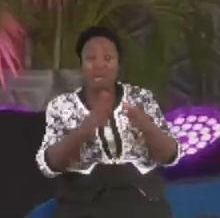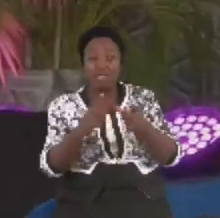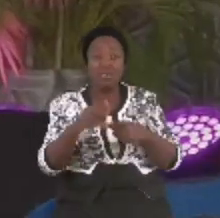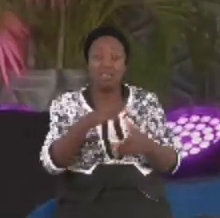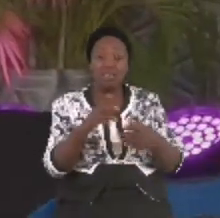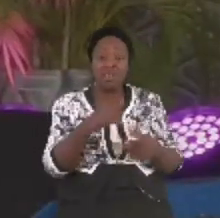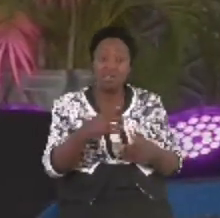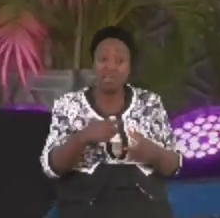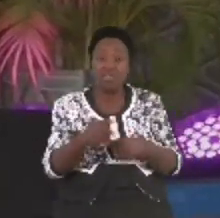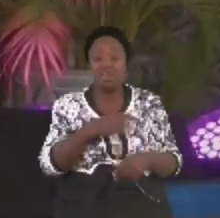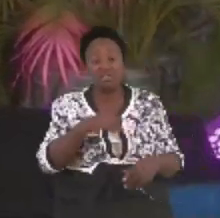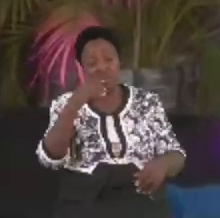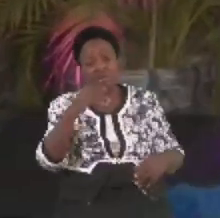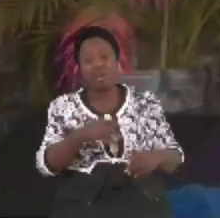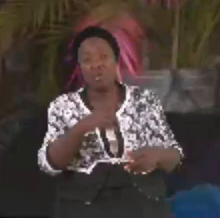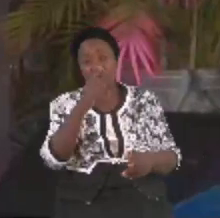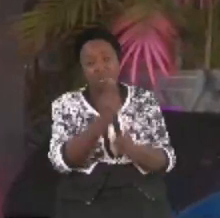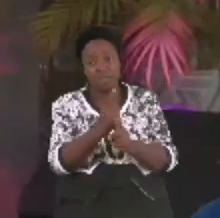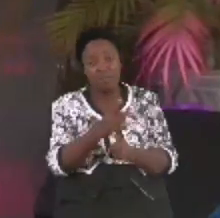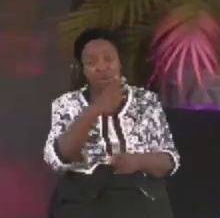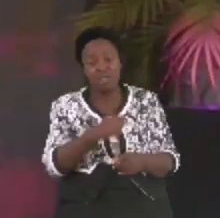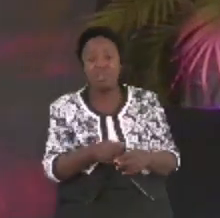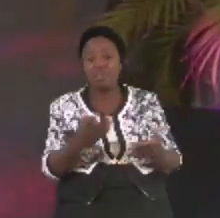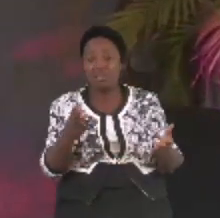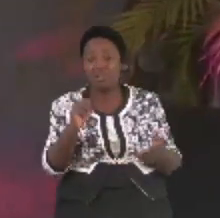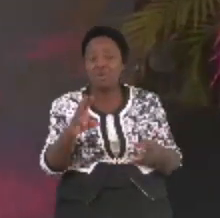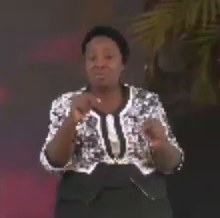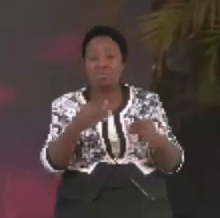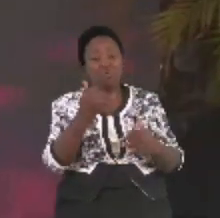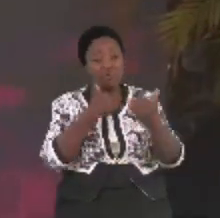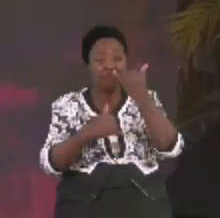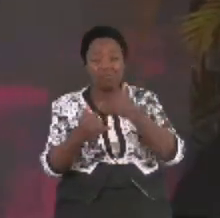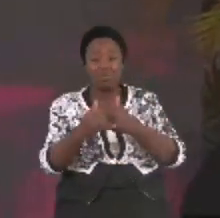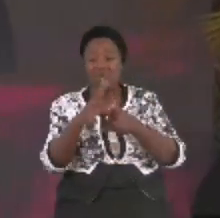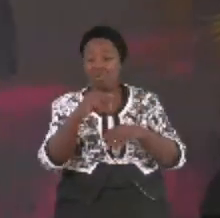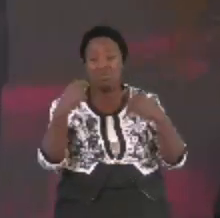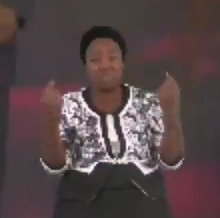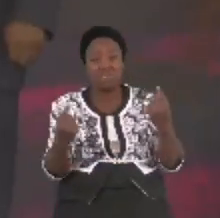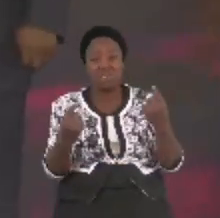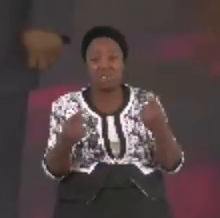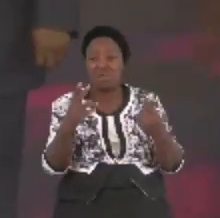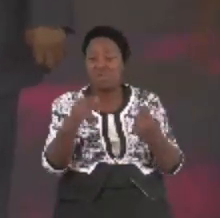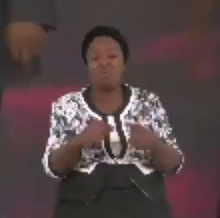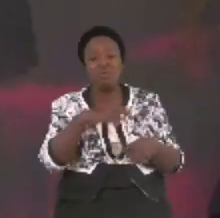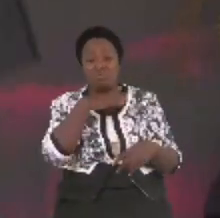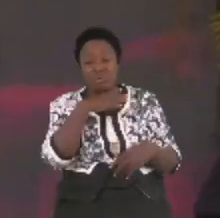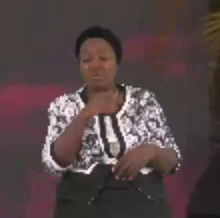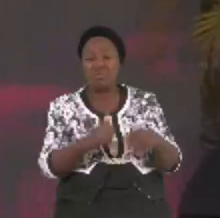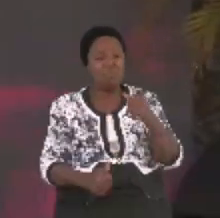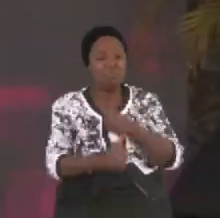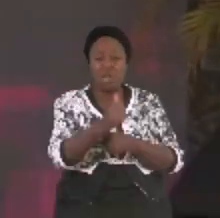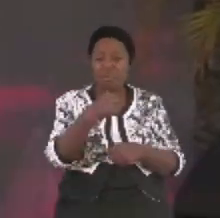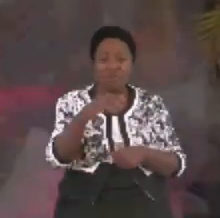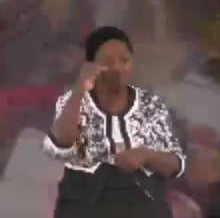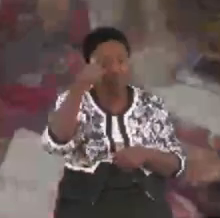satisfaisant qui a satisfait la justice de Dieu. Sans péché, pas de tâche. La